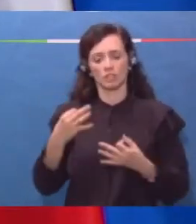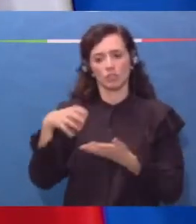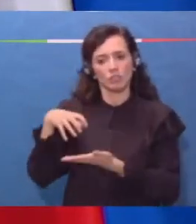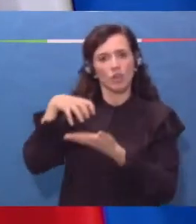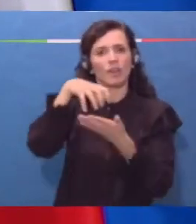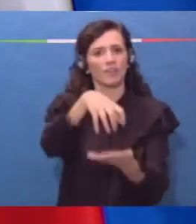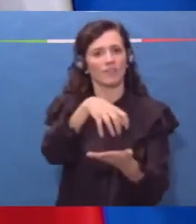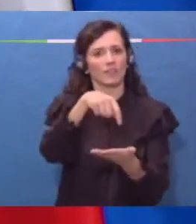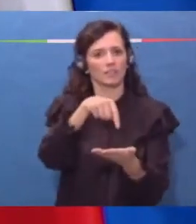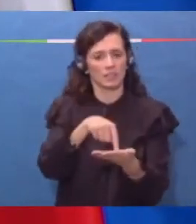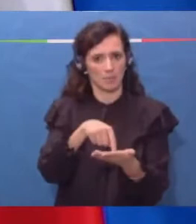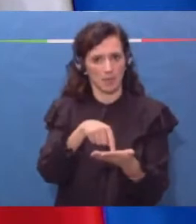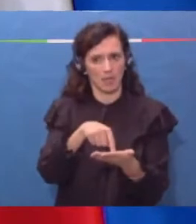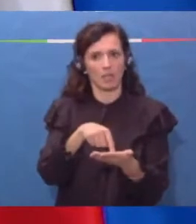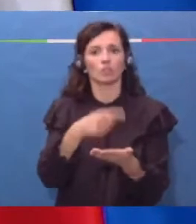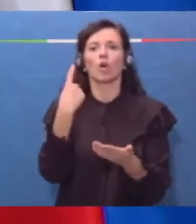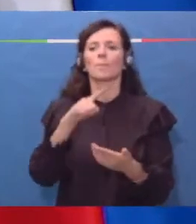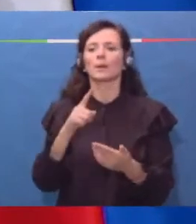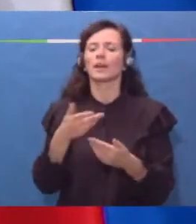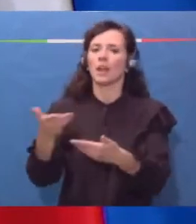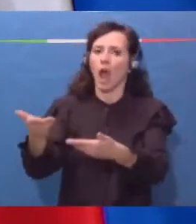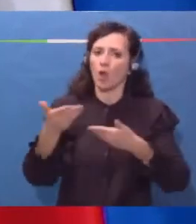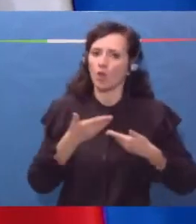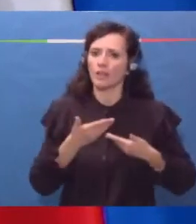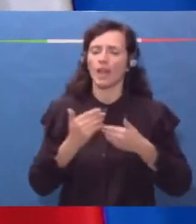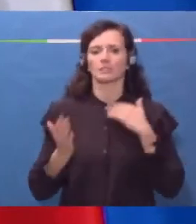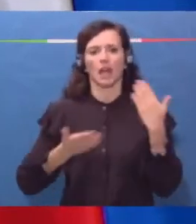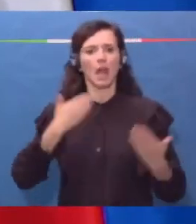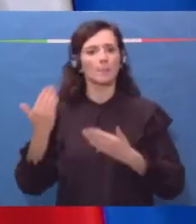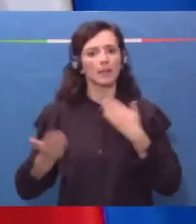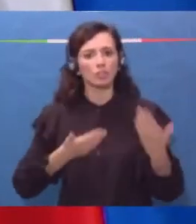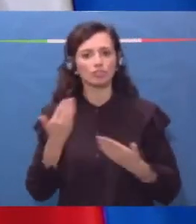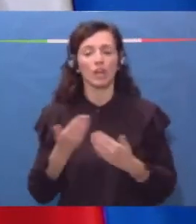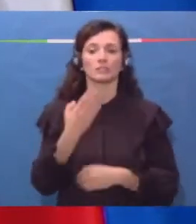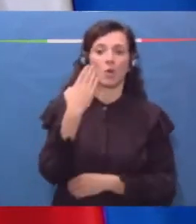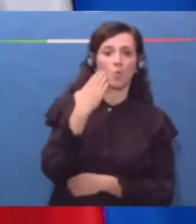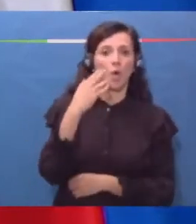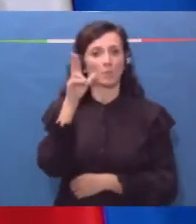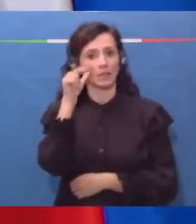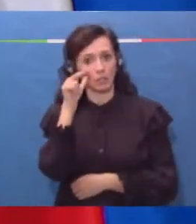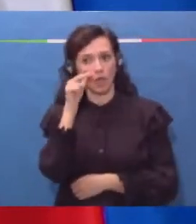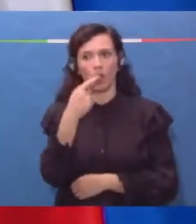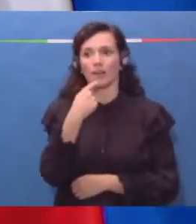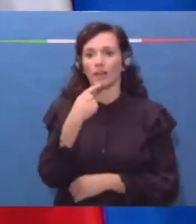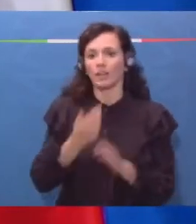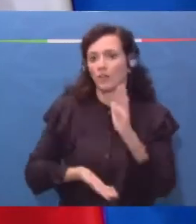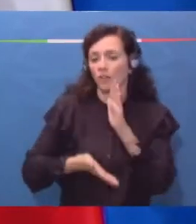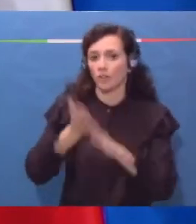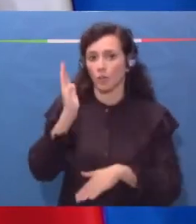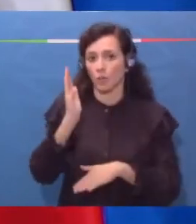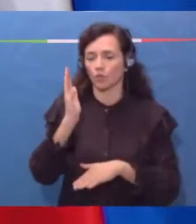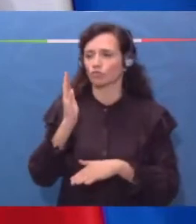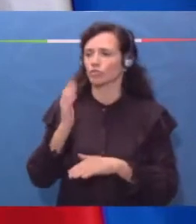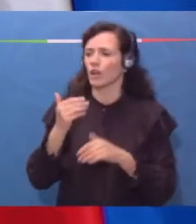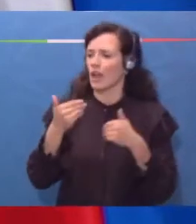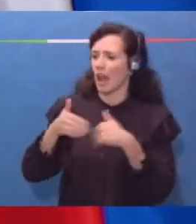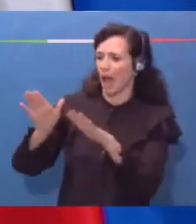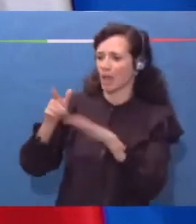investimento in termini di accoglienza, di emergenza per uomini e donne che fuggono